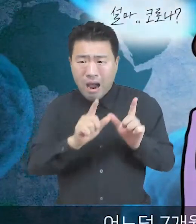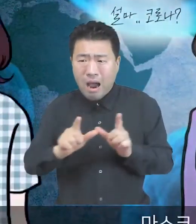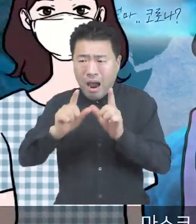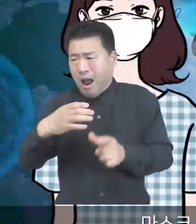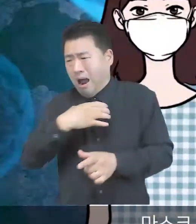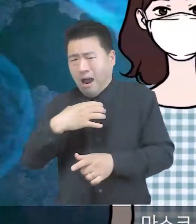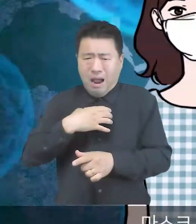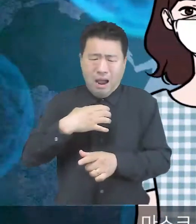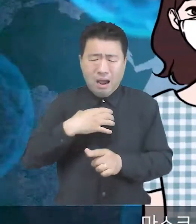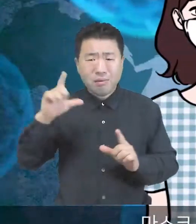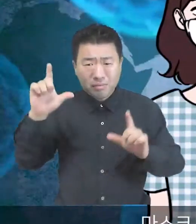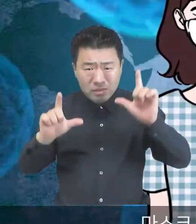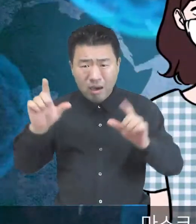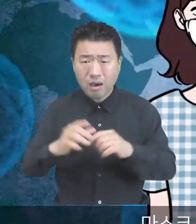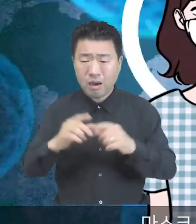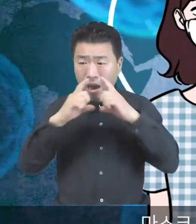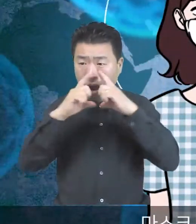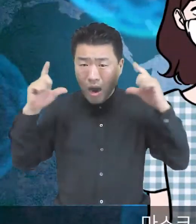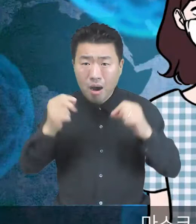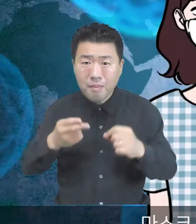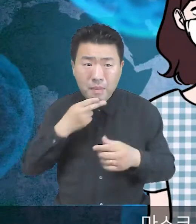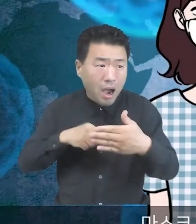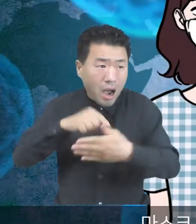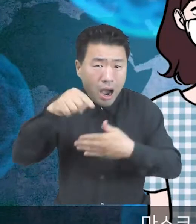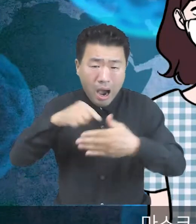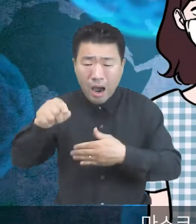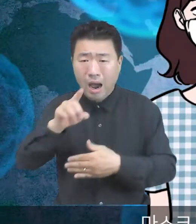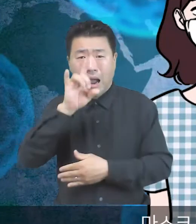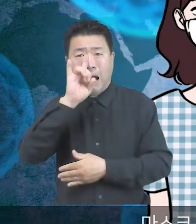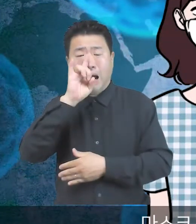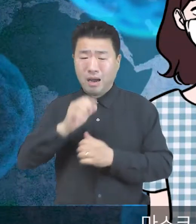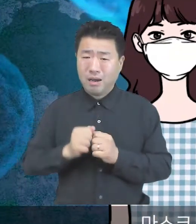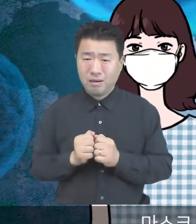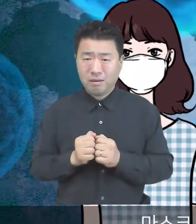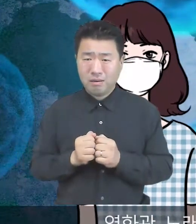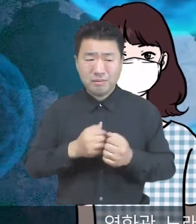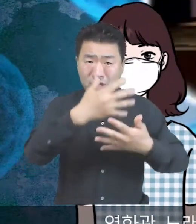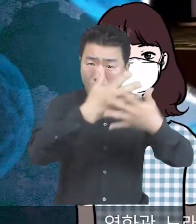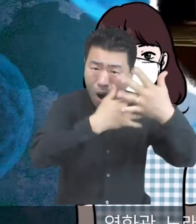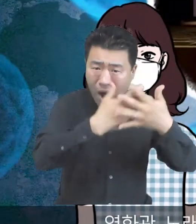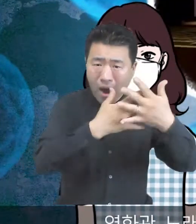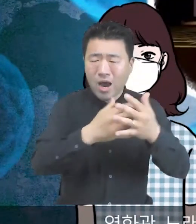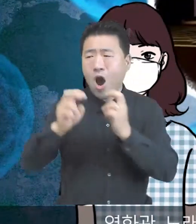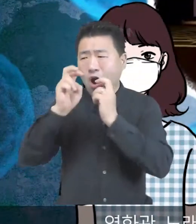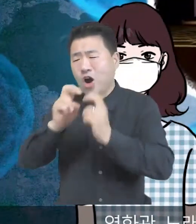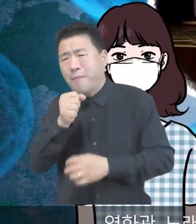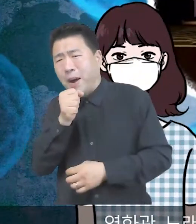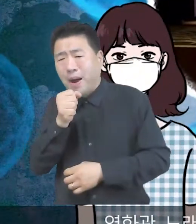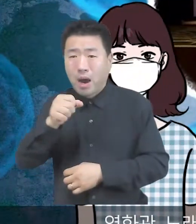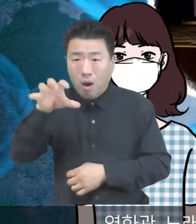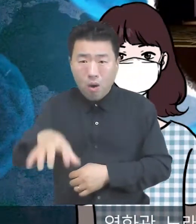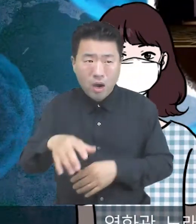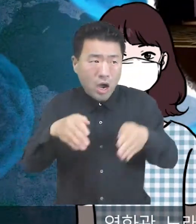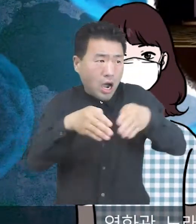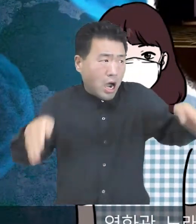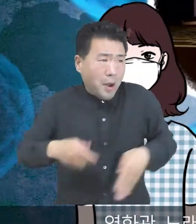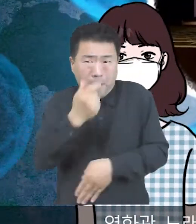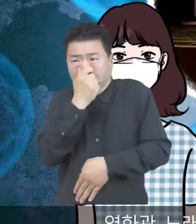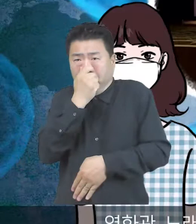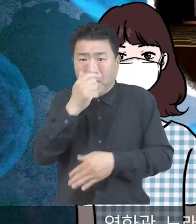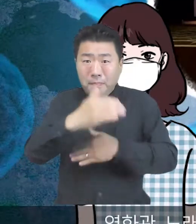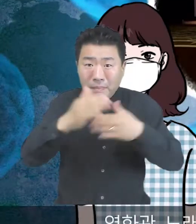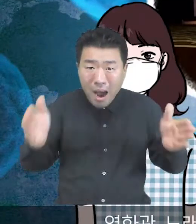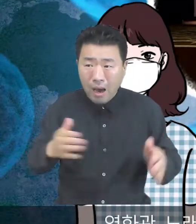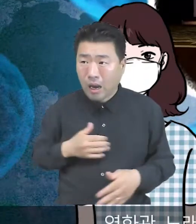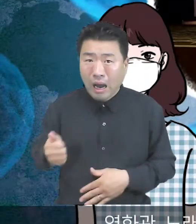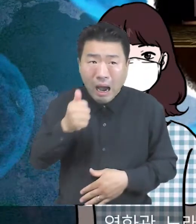있습니다. 마스크 없이 외출하는 일은 더 이상 상상할 수 없게 되었고, 영화관, 노래방 등 밀폐된 장소는